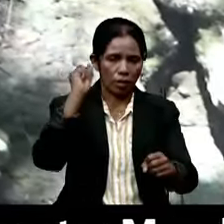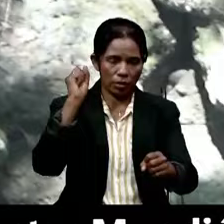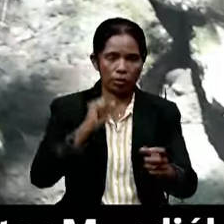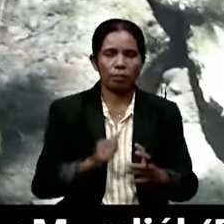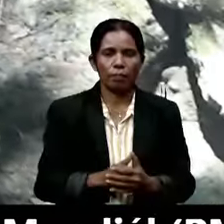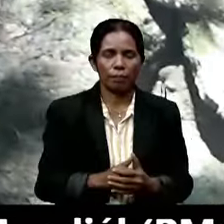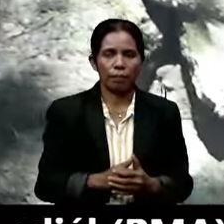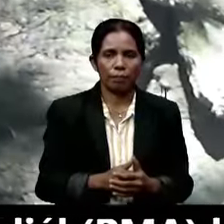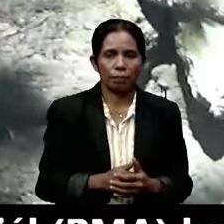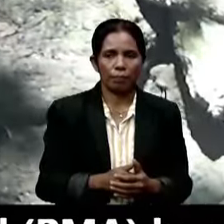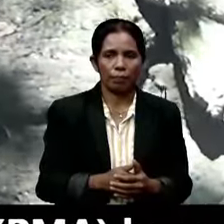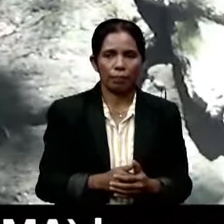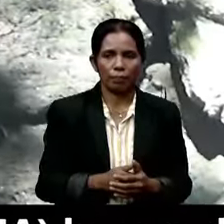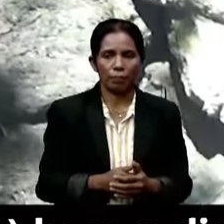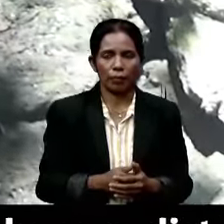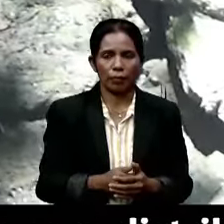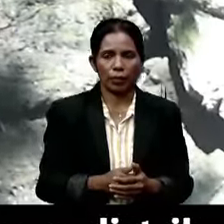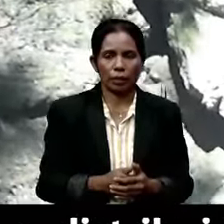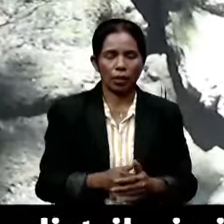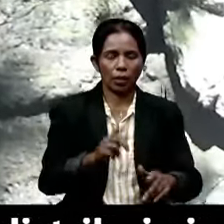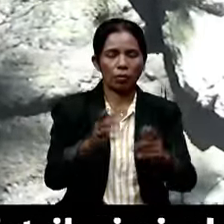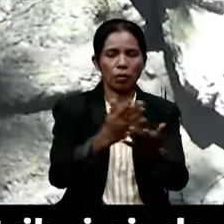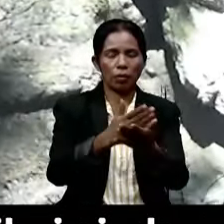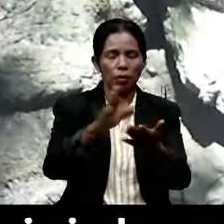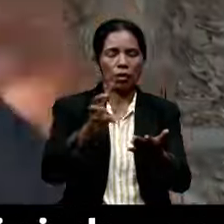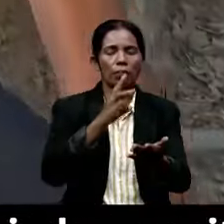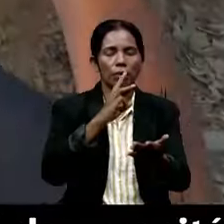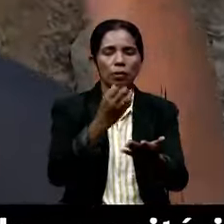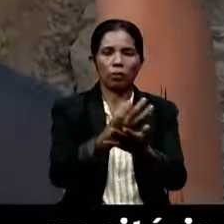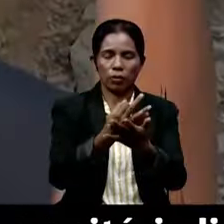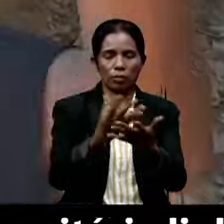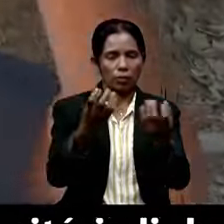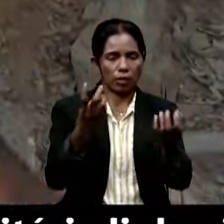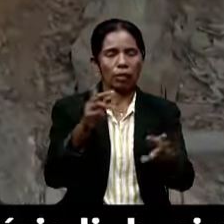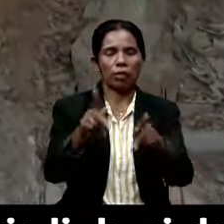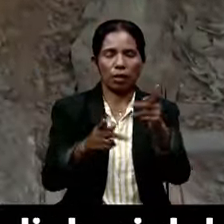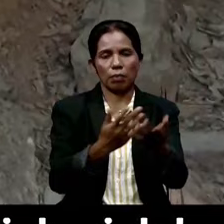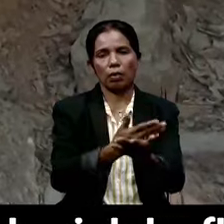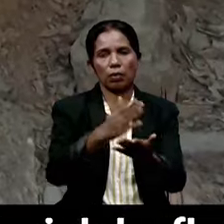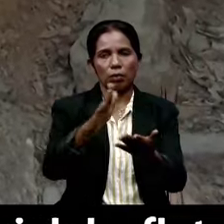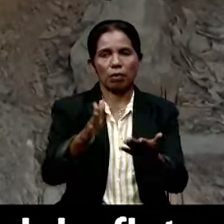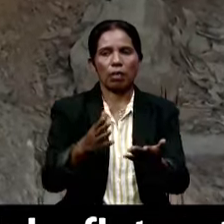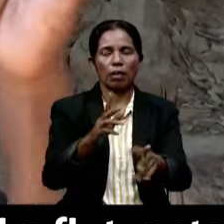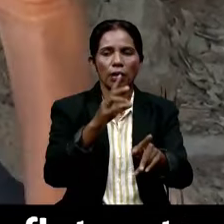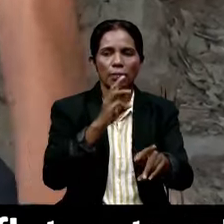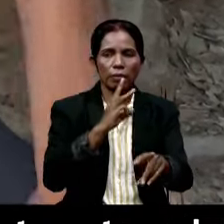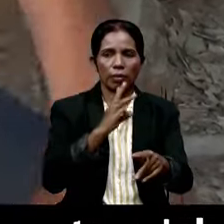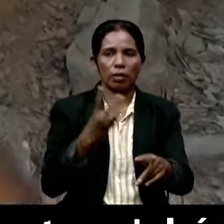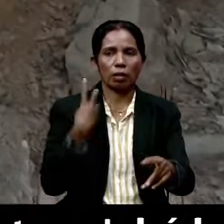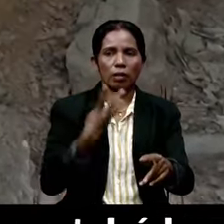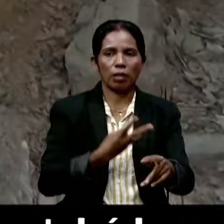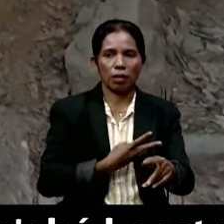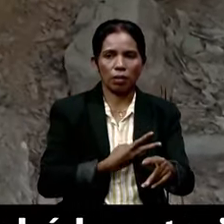Tu agora uda be na sa em hola be em osan iha bara ko hola be ne am hola fali. Am hola fali